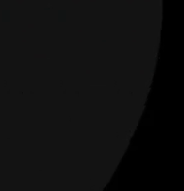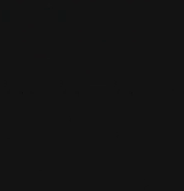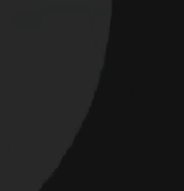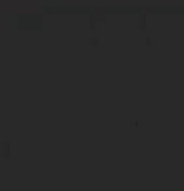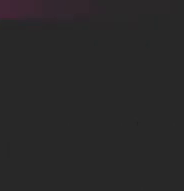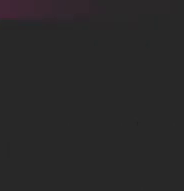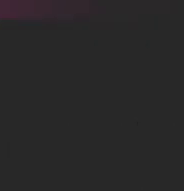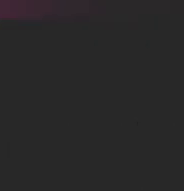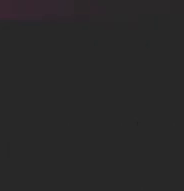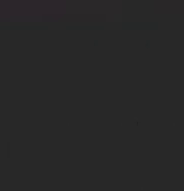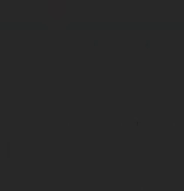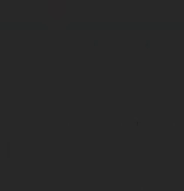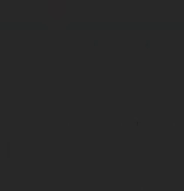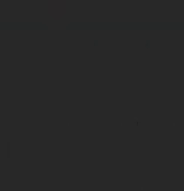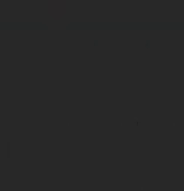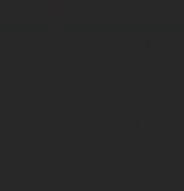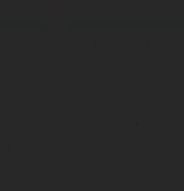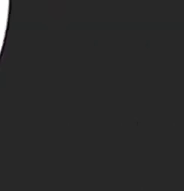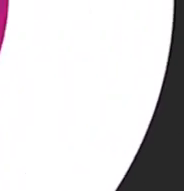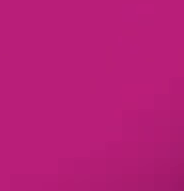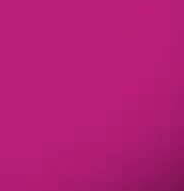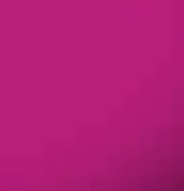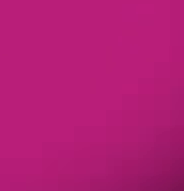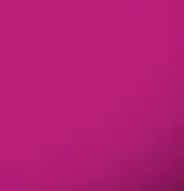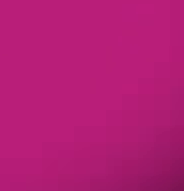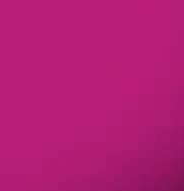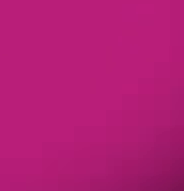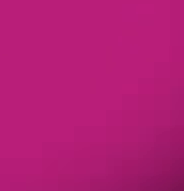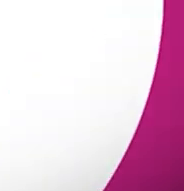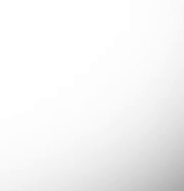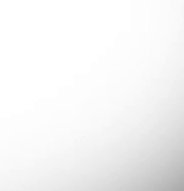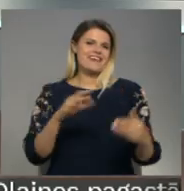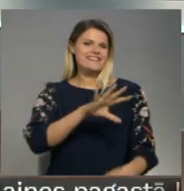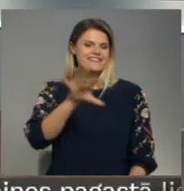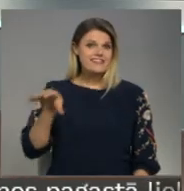Re! Viss ēters ir te!